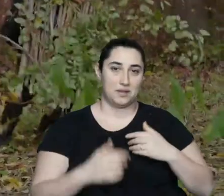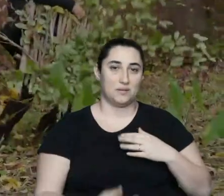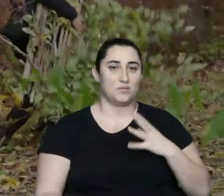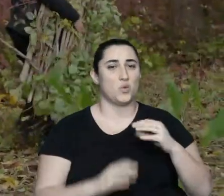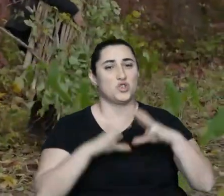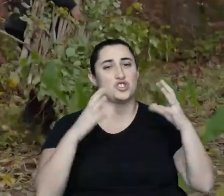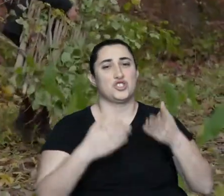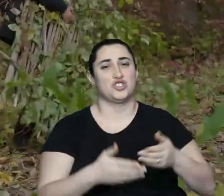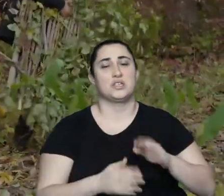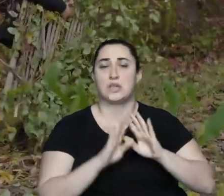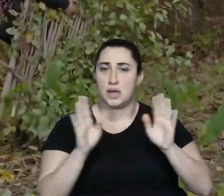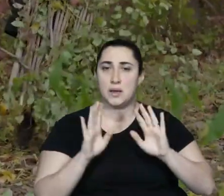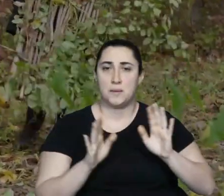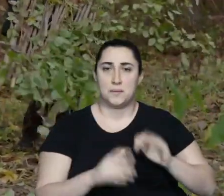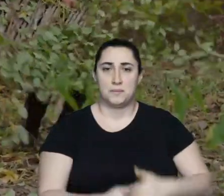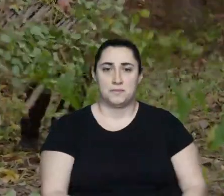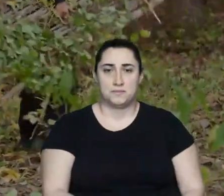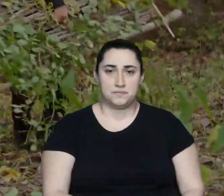Çok şişti ayağım. Tamam.